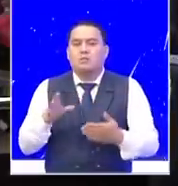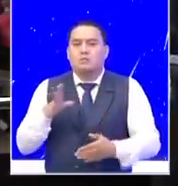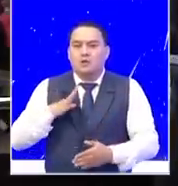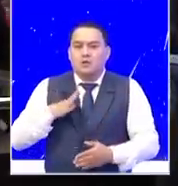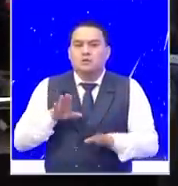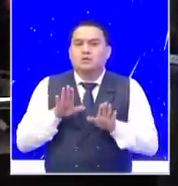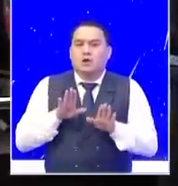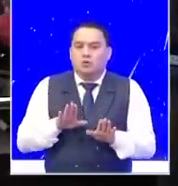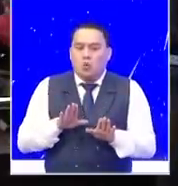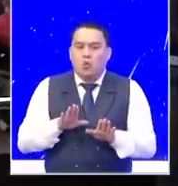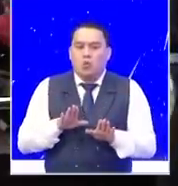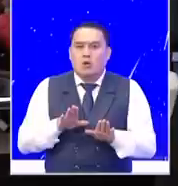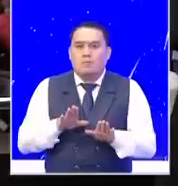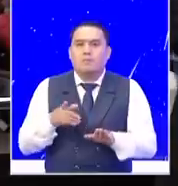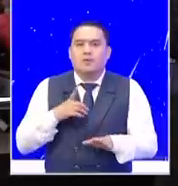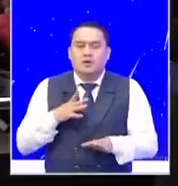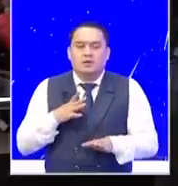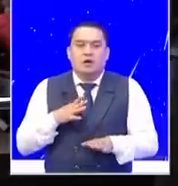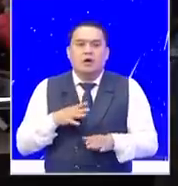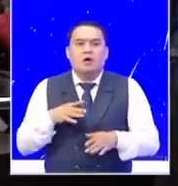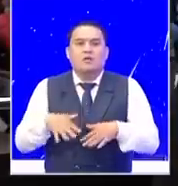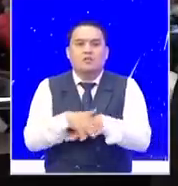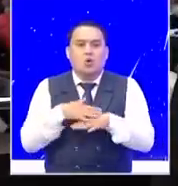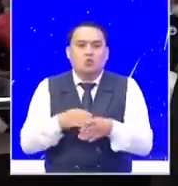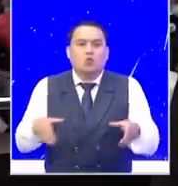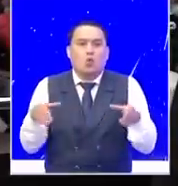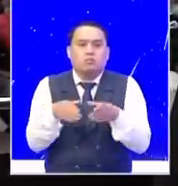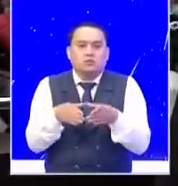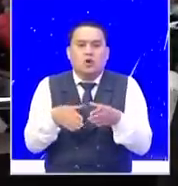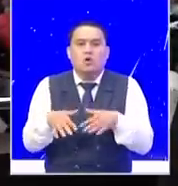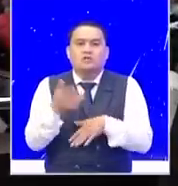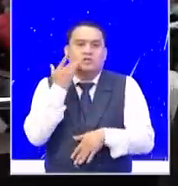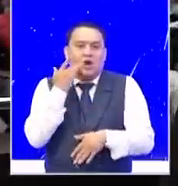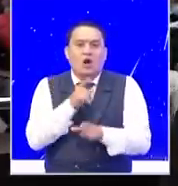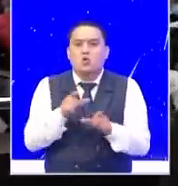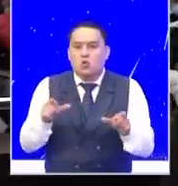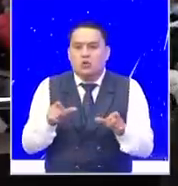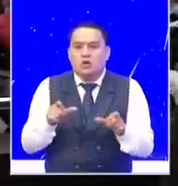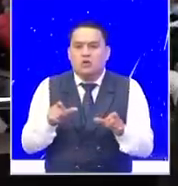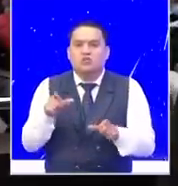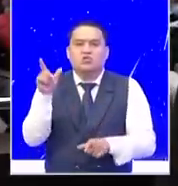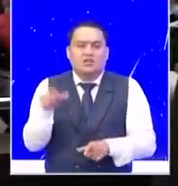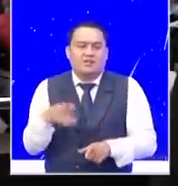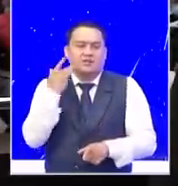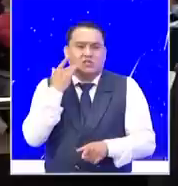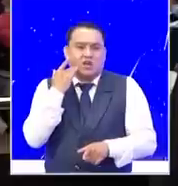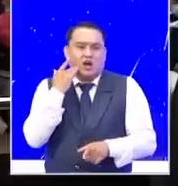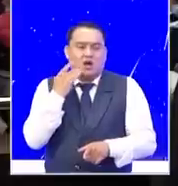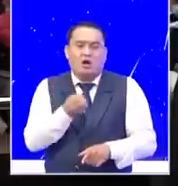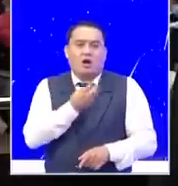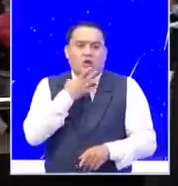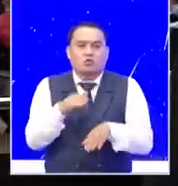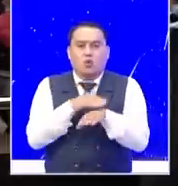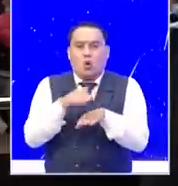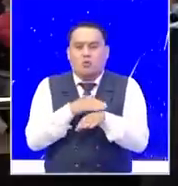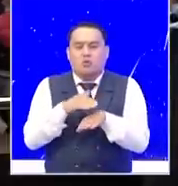как только он где-то появлялся на публике, вокруг него образовывались всегда люди, потому что, ну, вот человек, который излучал очень хорошую,